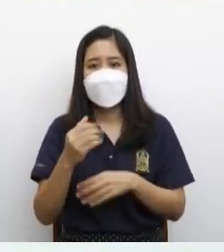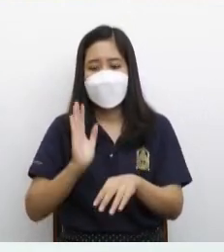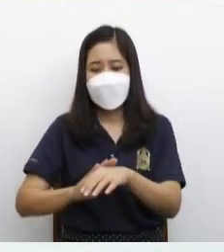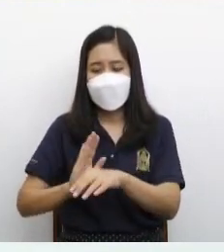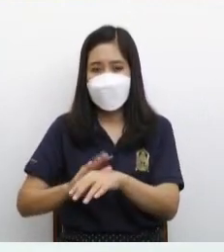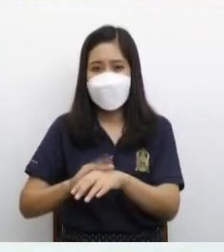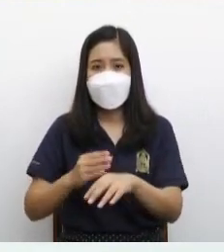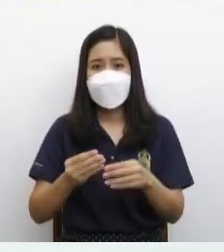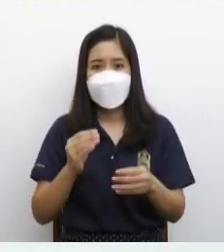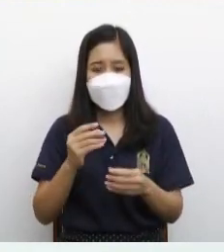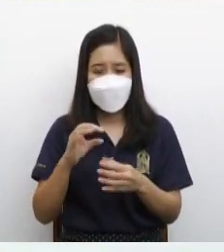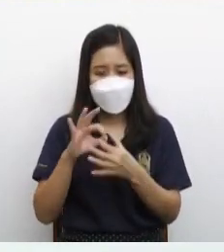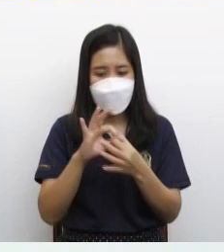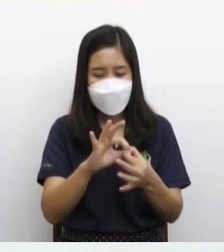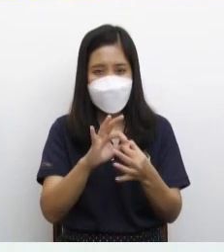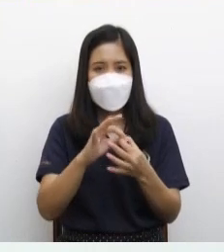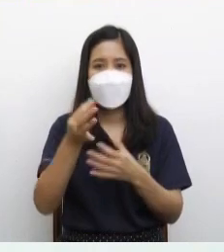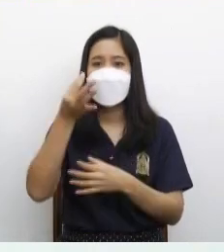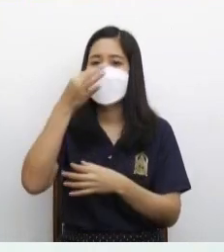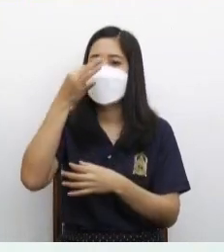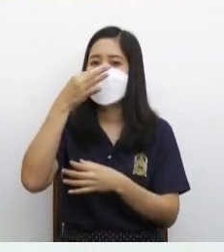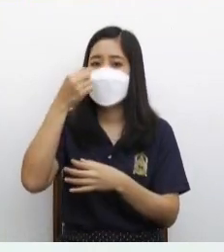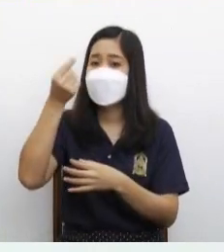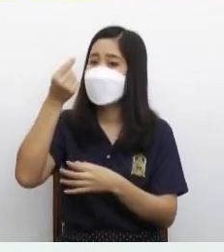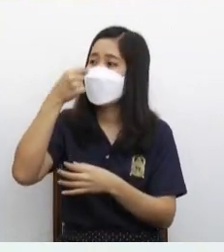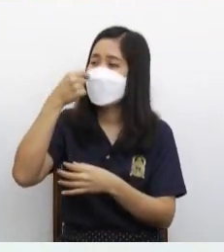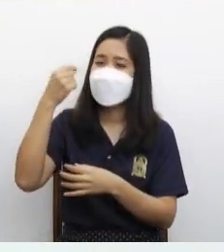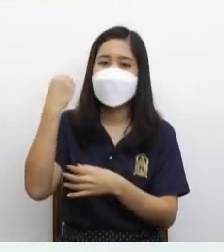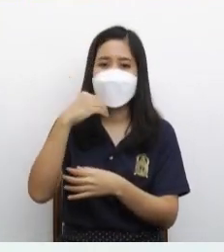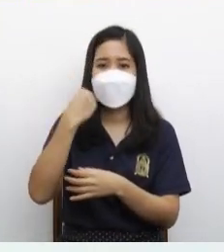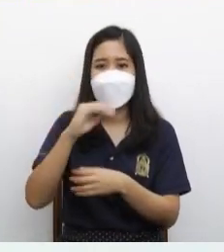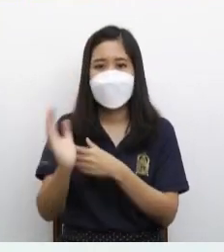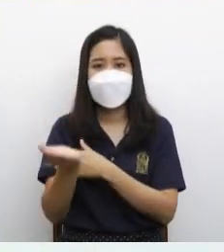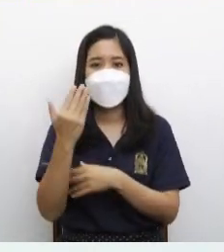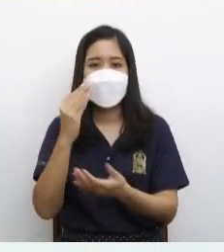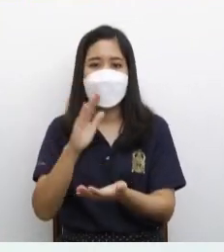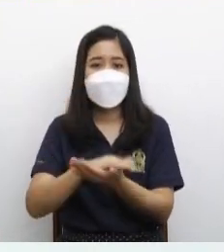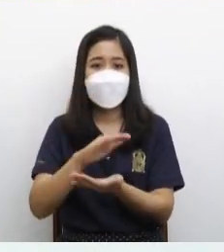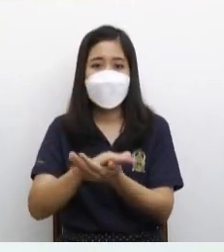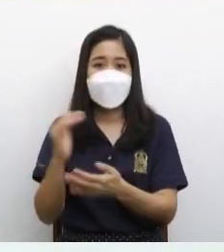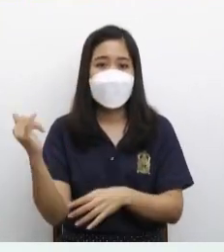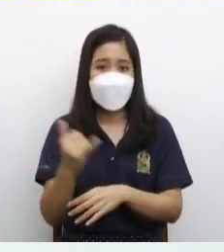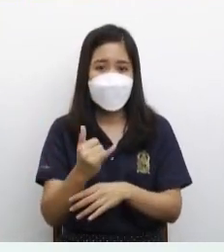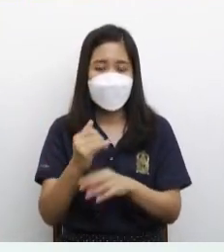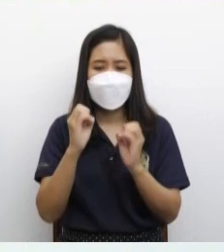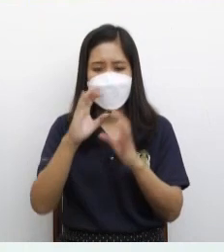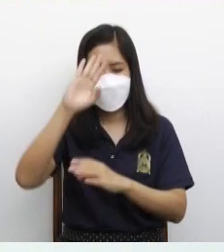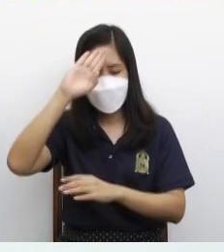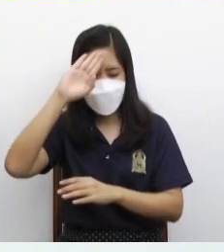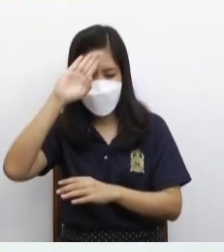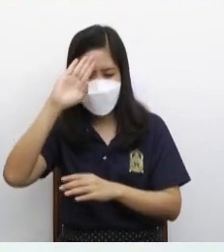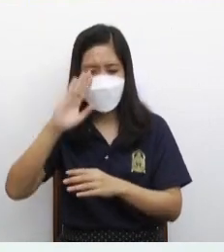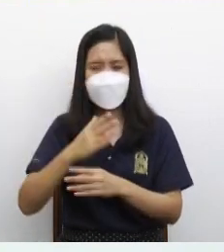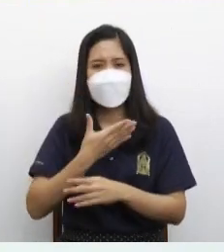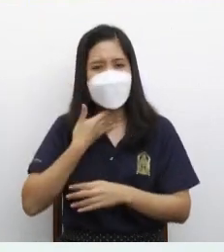อาการตรวจสอบตนเองก่อนที่จะมาโรงเรียนนะครับว่าสหเขาเจ็บป่วยเป็นไข้ไอ